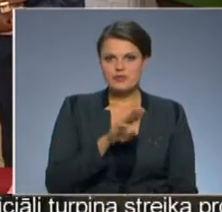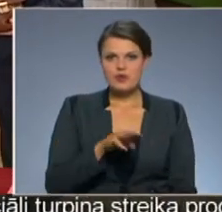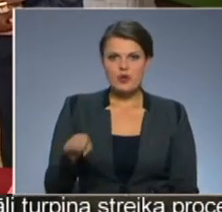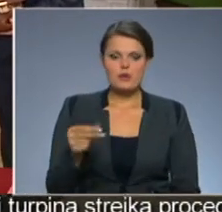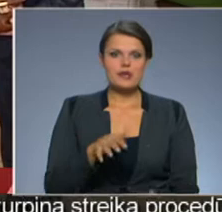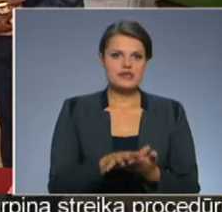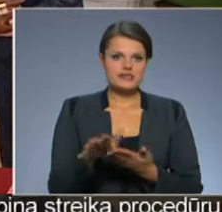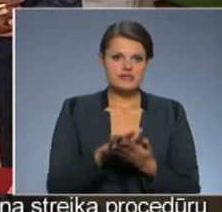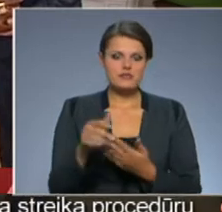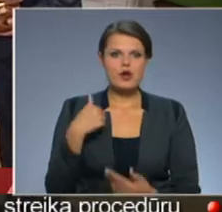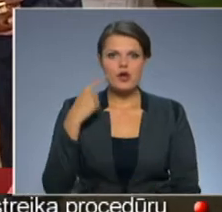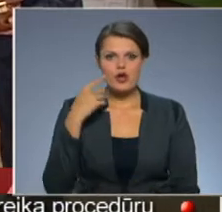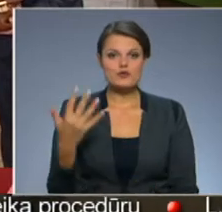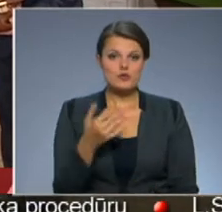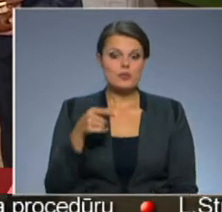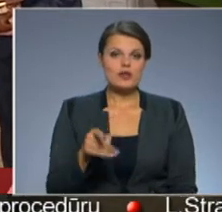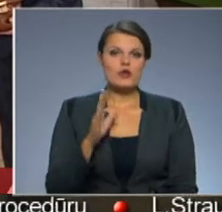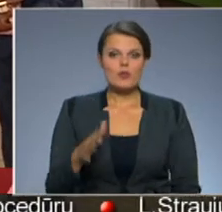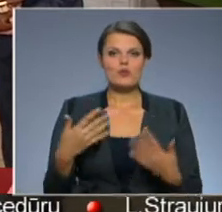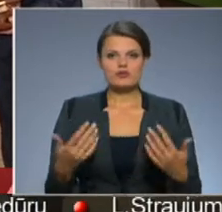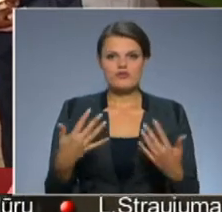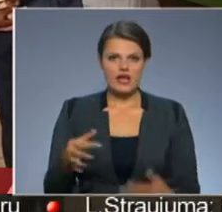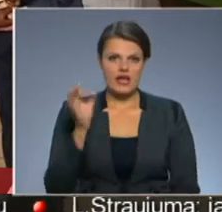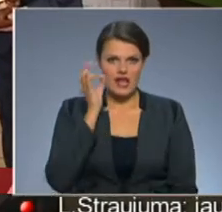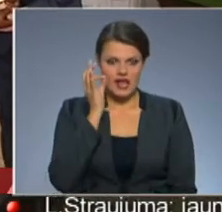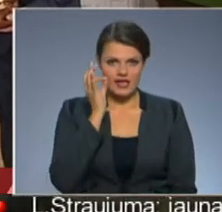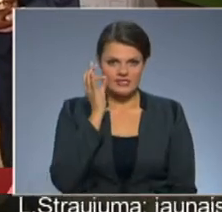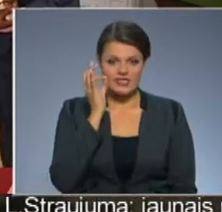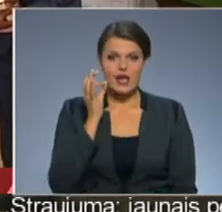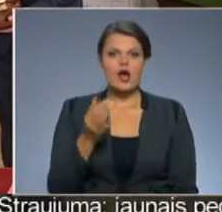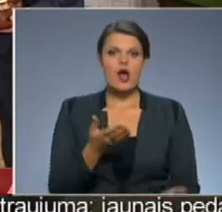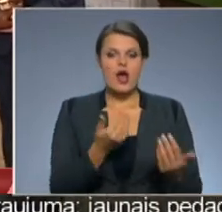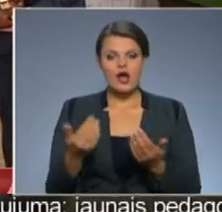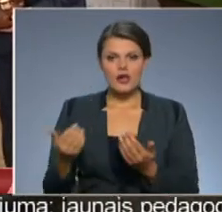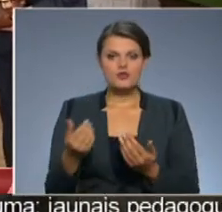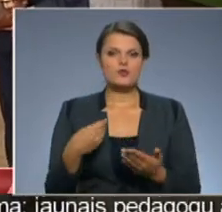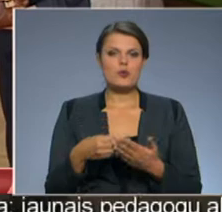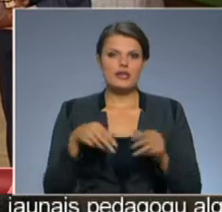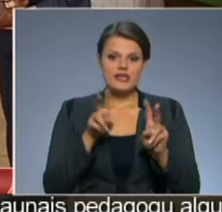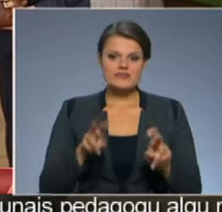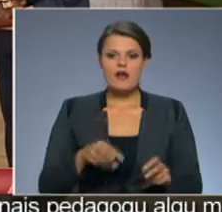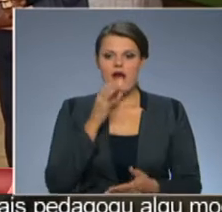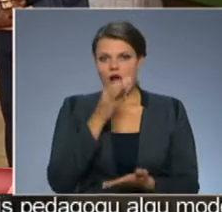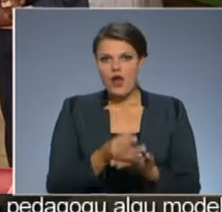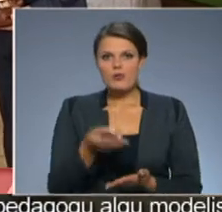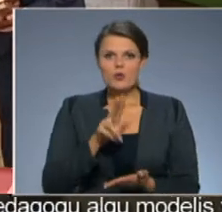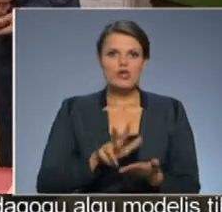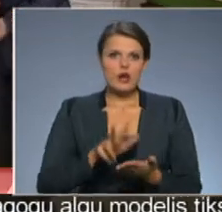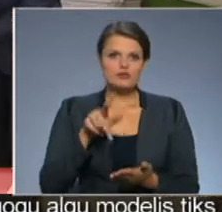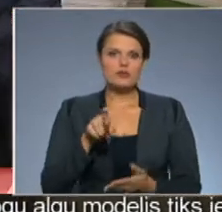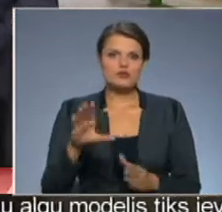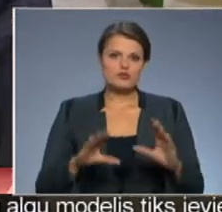miljonu izdevumu. Es domāju, to būs viegli atcerēties. Aicinu izvērtēt atbildīgi un apstiprināt šo